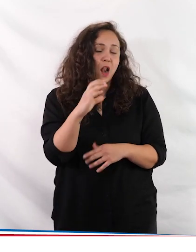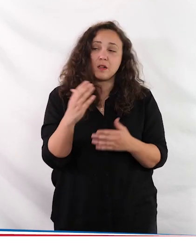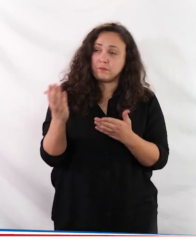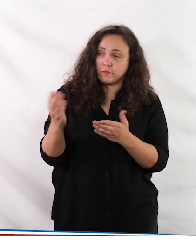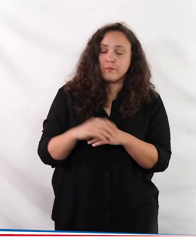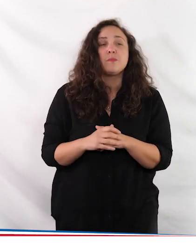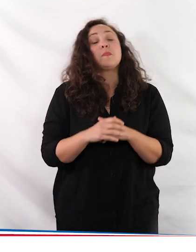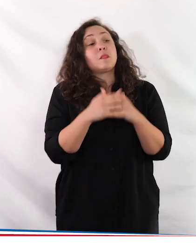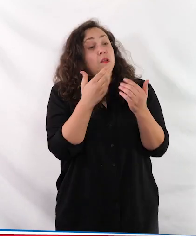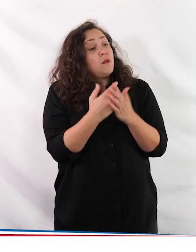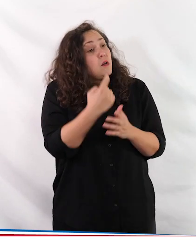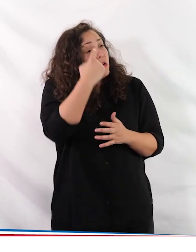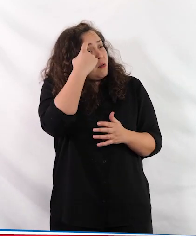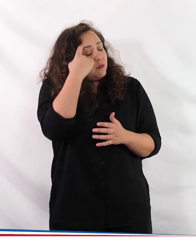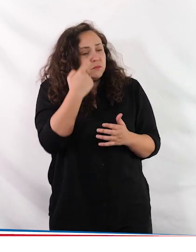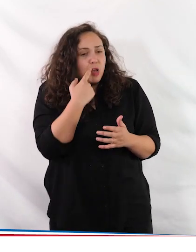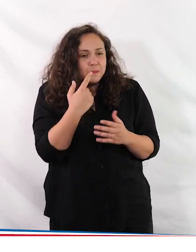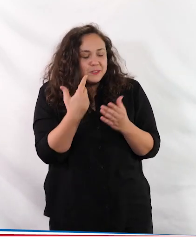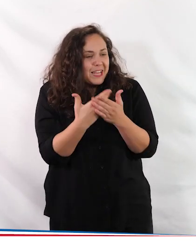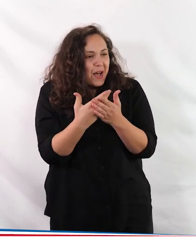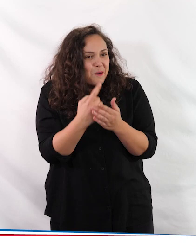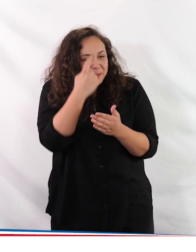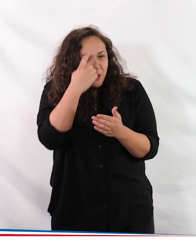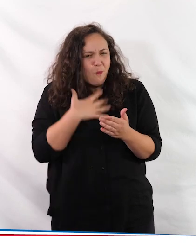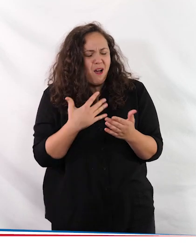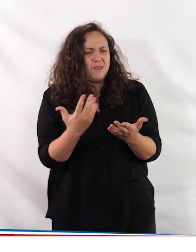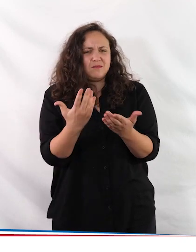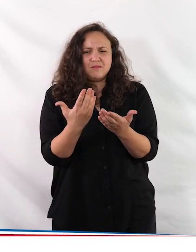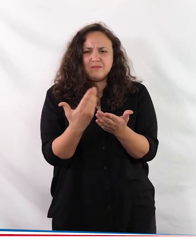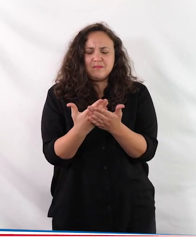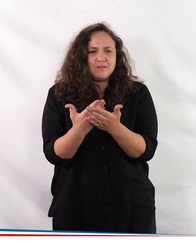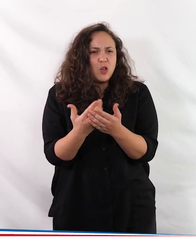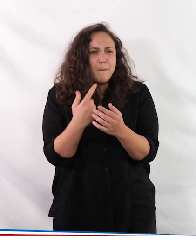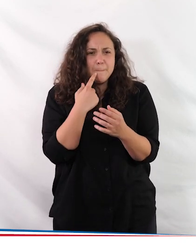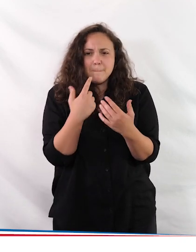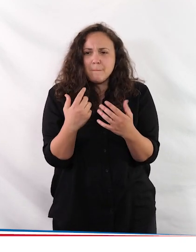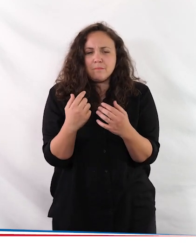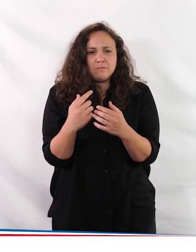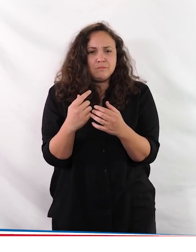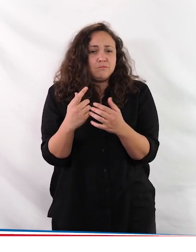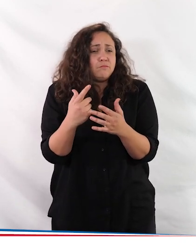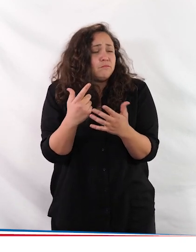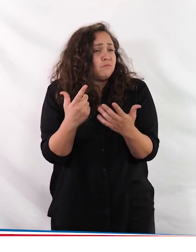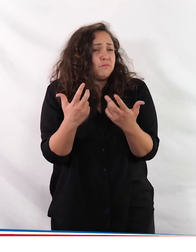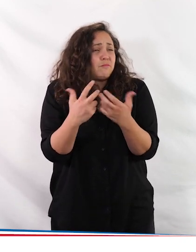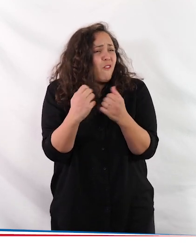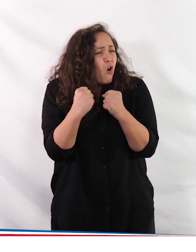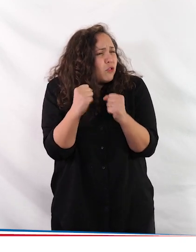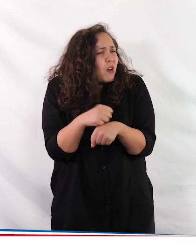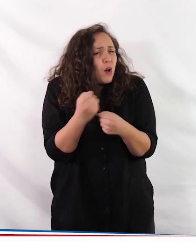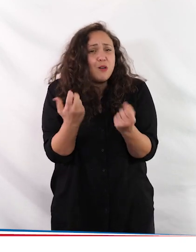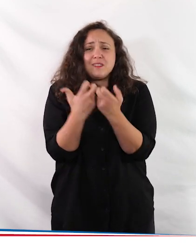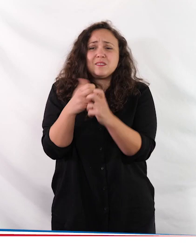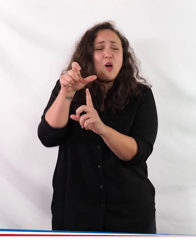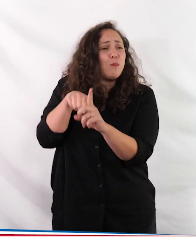que c'est une force inouïe. Moi, je vous assure, j'ai des amis, je pense à Mou Bouakaz, qui a